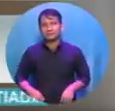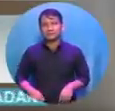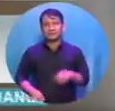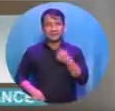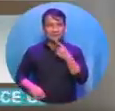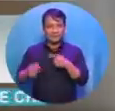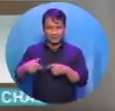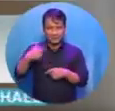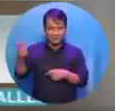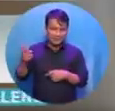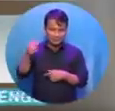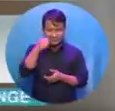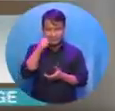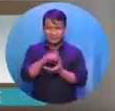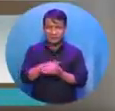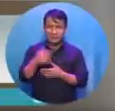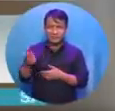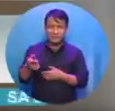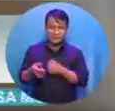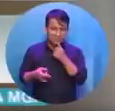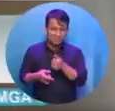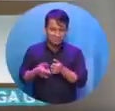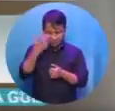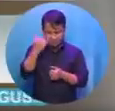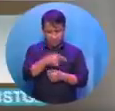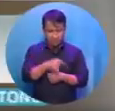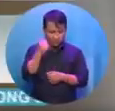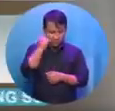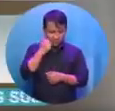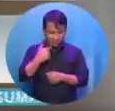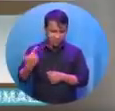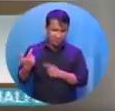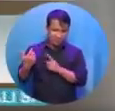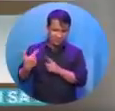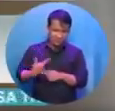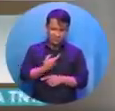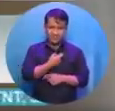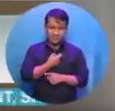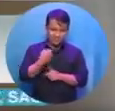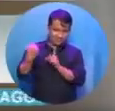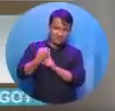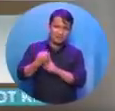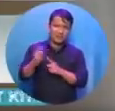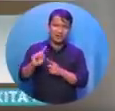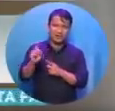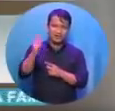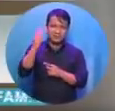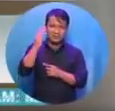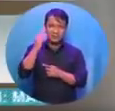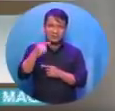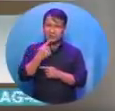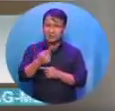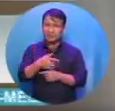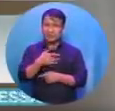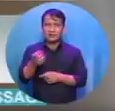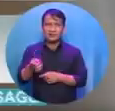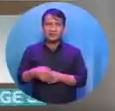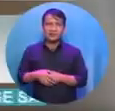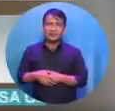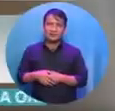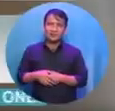kausapin natin si Mrs. Mrs., kaya raw siya nangabit, palagi mo raw siya sinasaktan at hindi mo raw siya inaalagaan. Anong reaksyon niya po, madam?